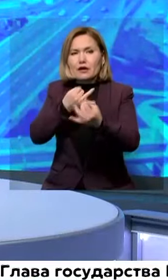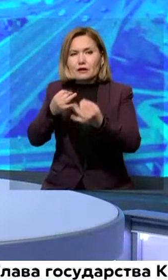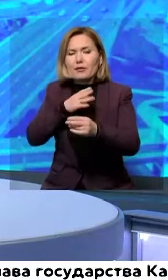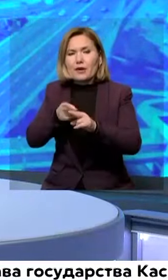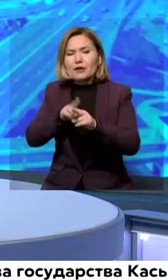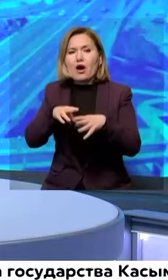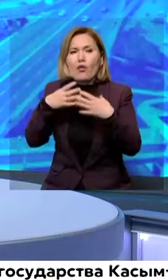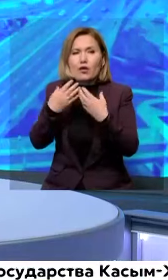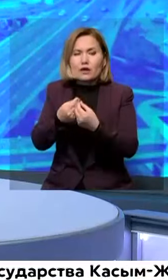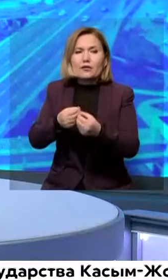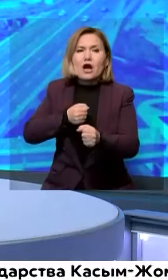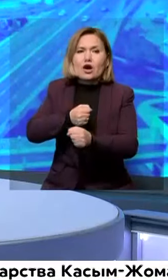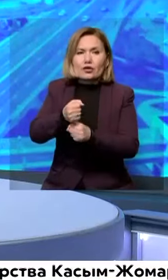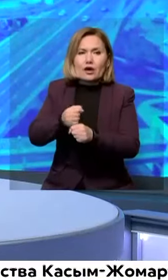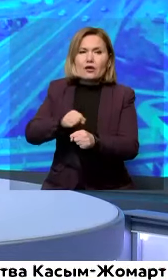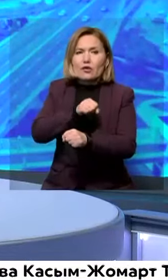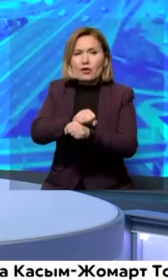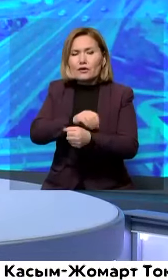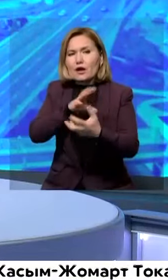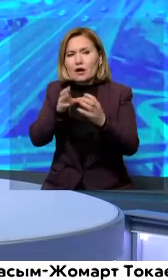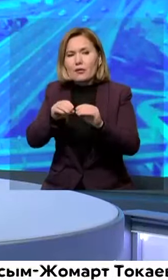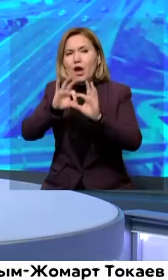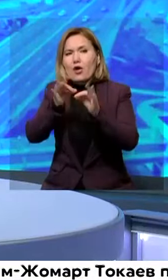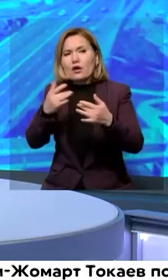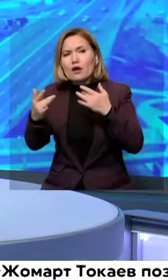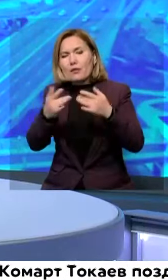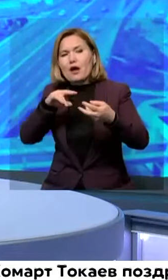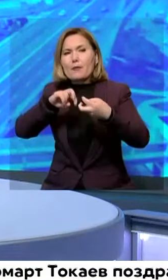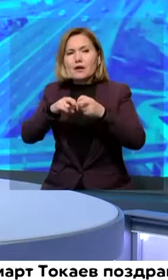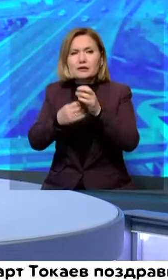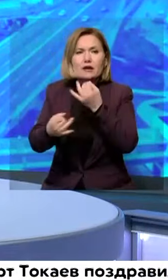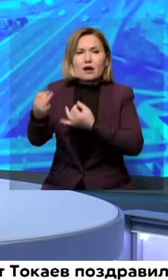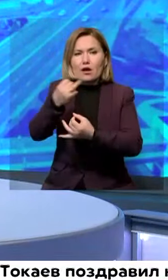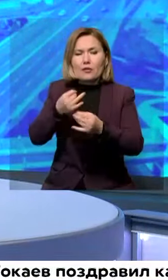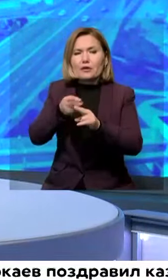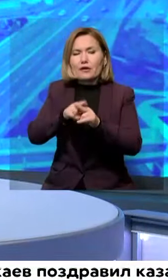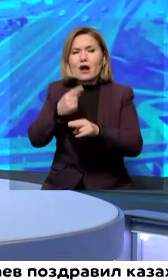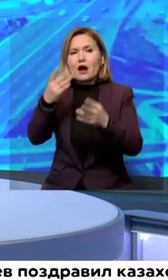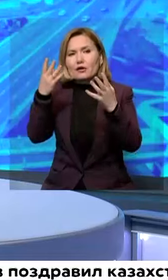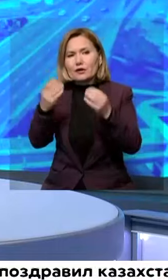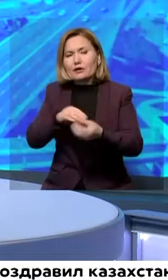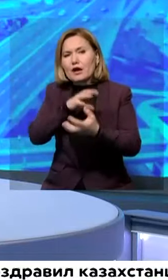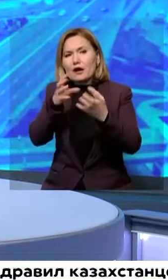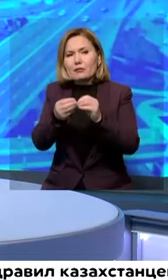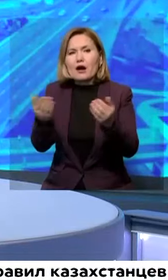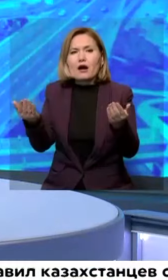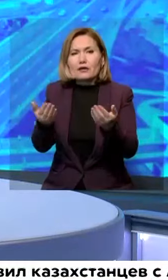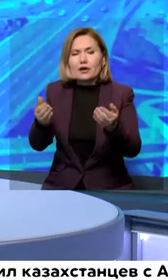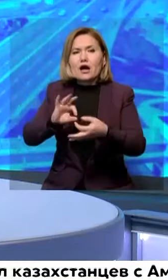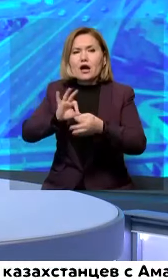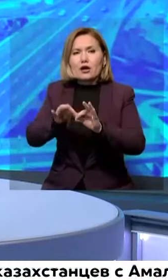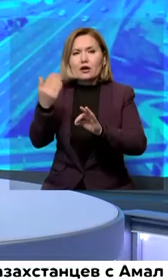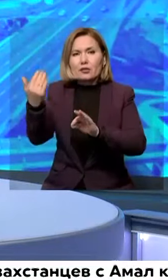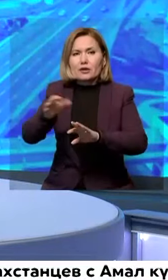қыздырды. Отбасындағы зорлық-зомбылықтан бастап, өнердегі қордалы мәселелерге дейін қаралды. Алғашқы күннің қорытындысы қандай?